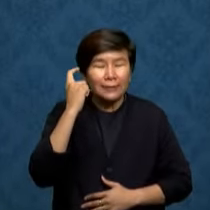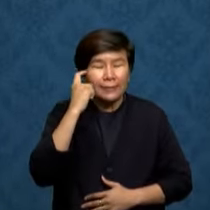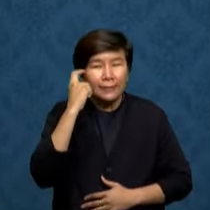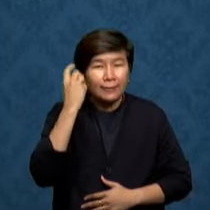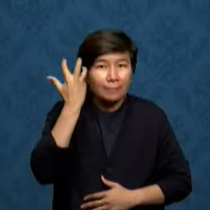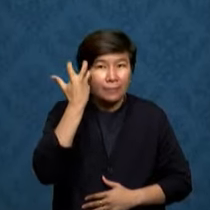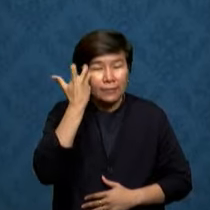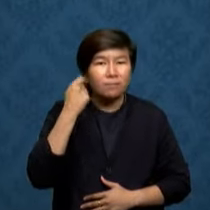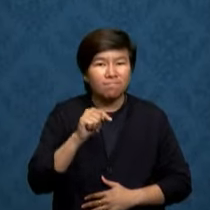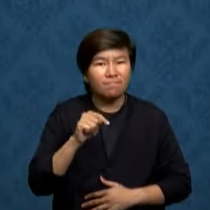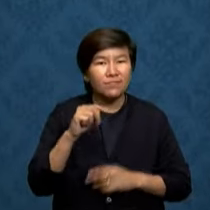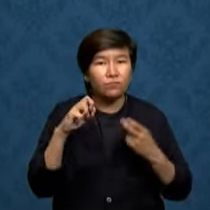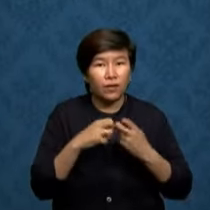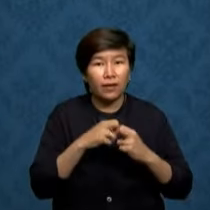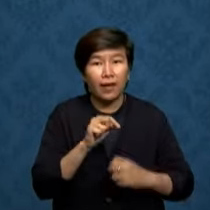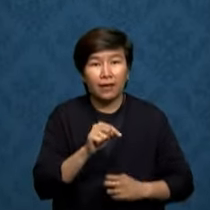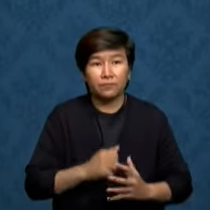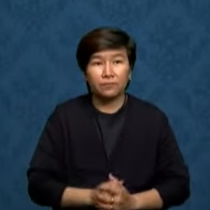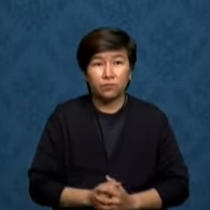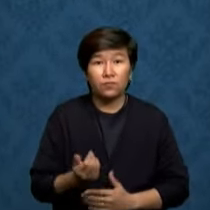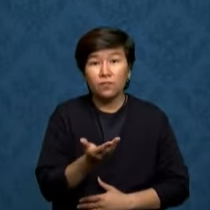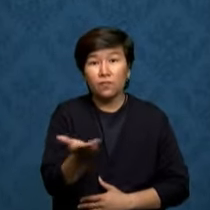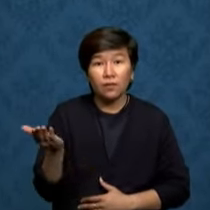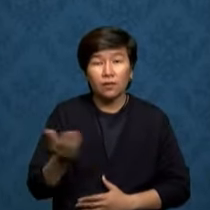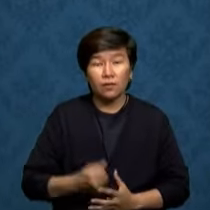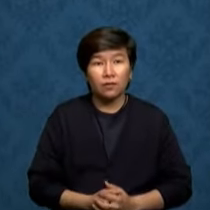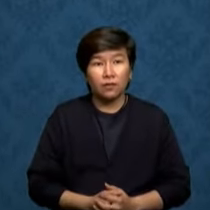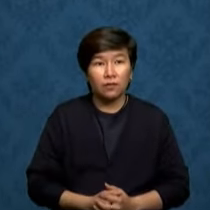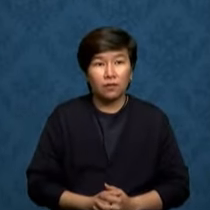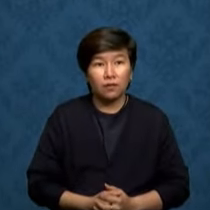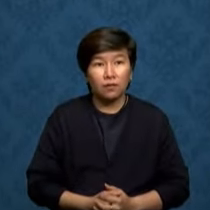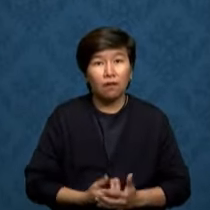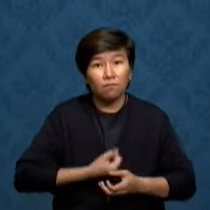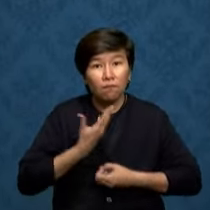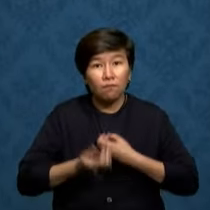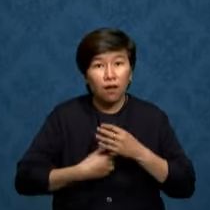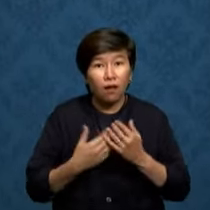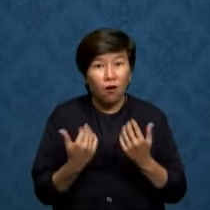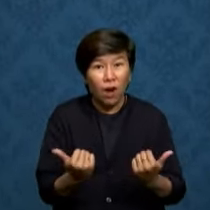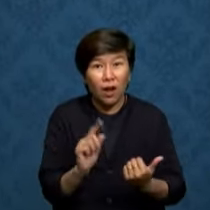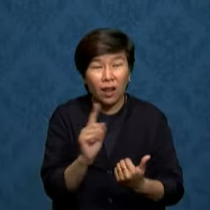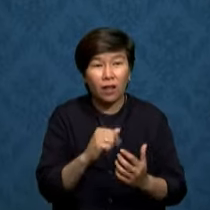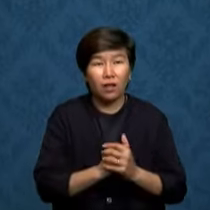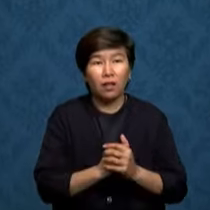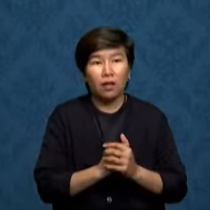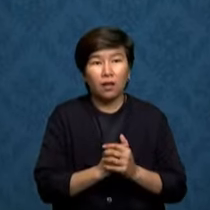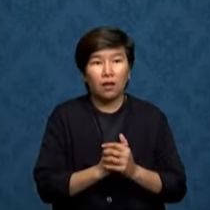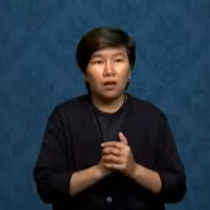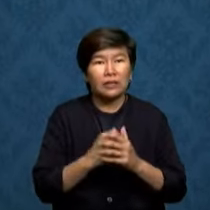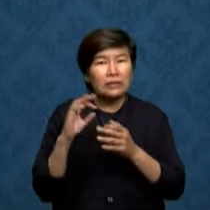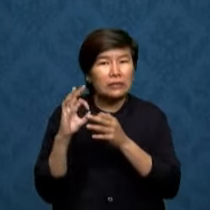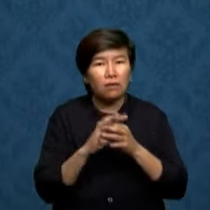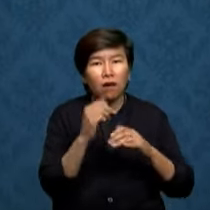ครับและที่เพื่อนสมาชิกหลายท่านนะครับบอกว่าวันนี้ถ้าอุตสาหกรรมผู้ใหญ่